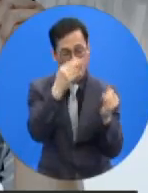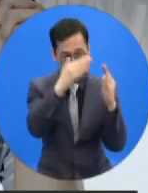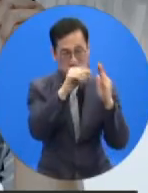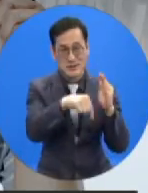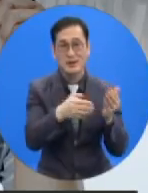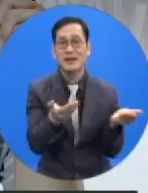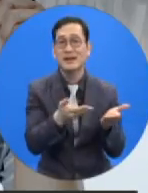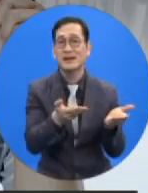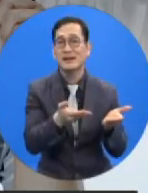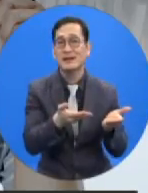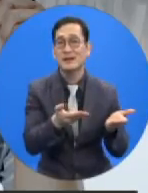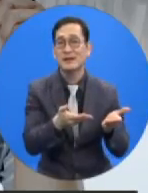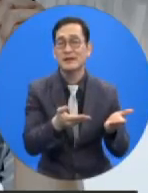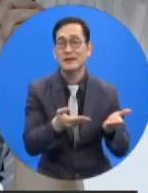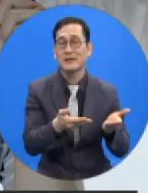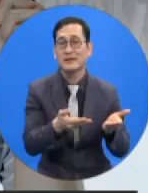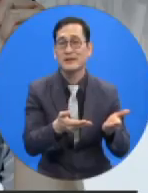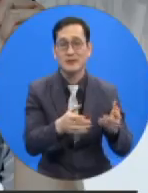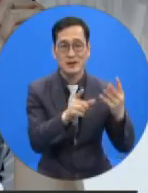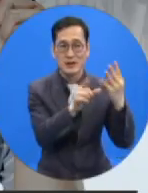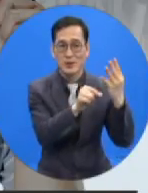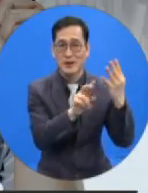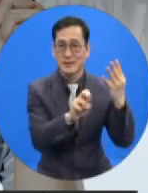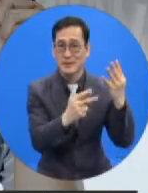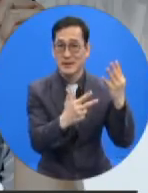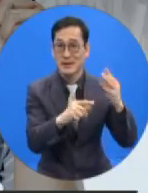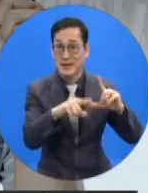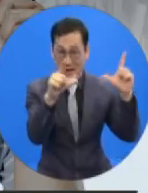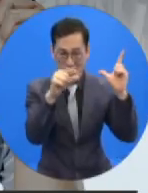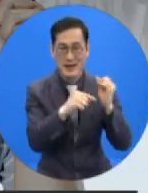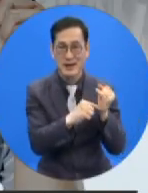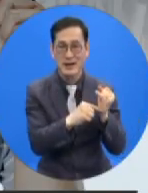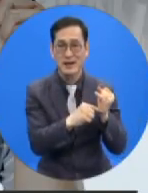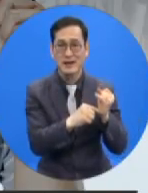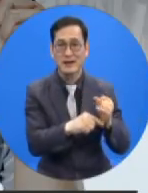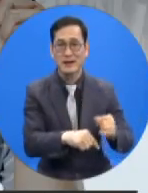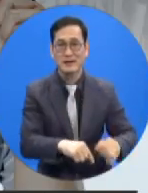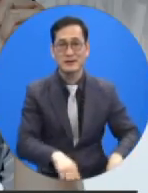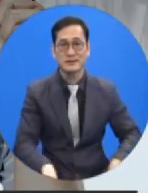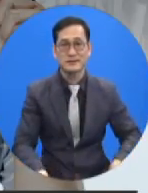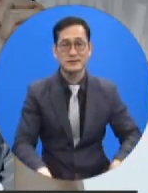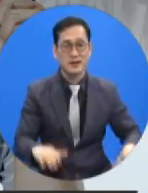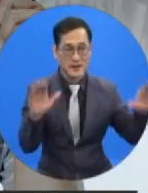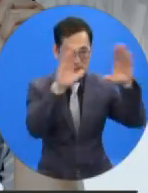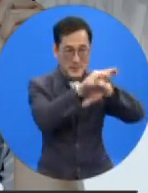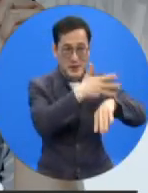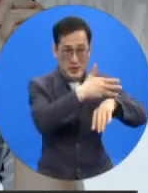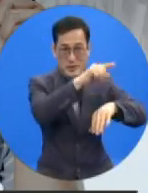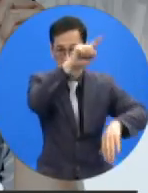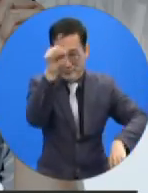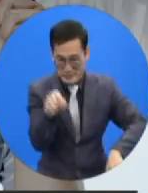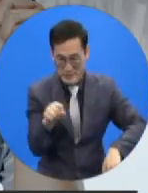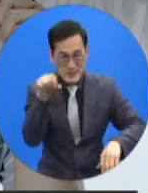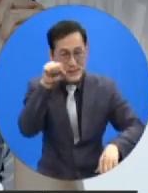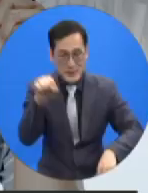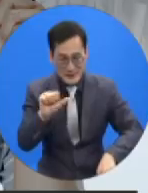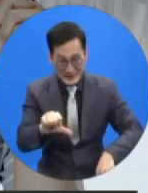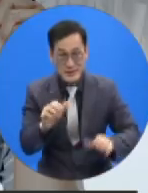여성종업원 A씨는요. 27일 오후 8시에 출근해서 밤 8시에 출근해 새벽 5시까지 9시간